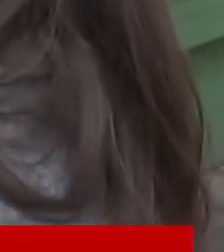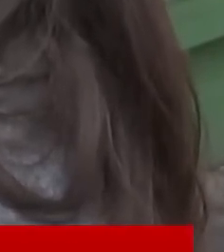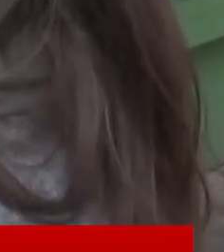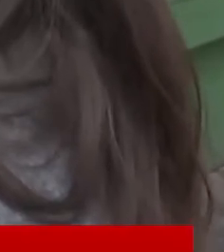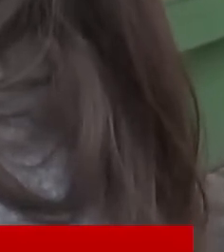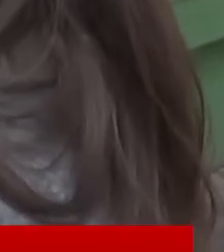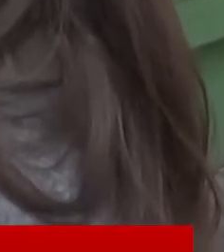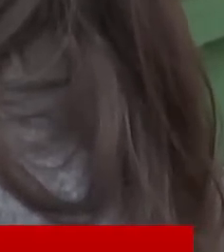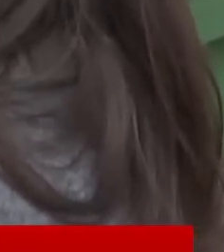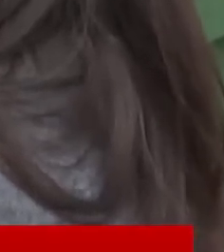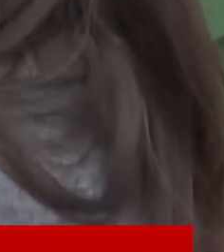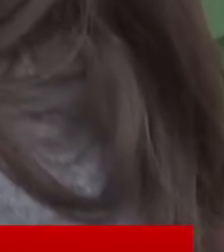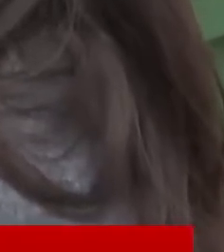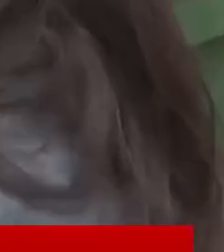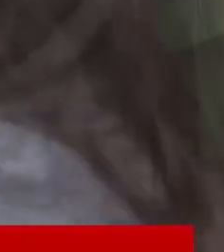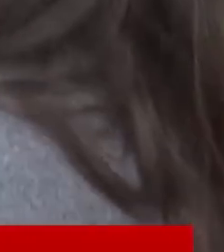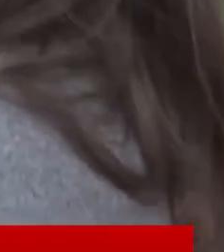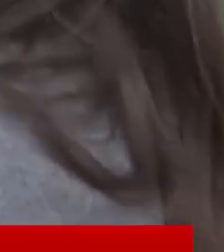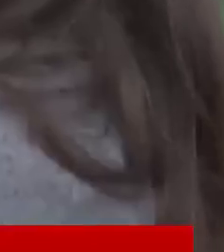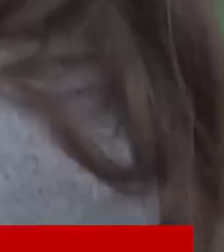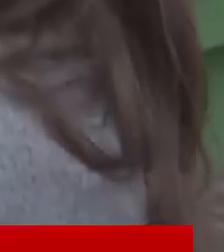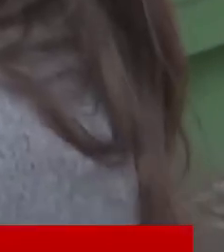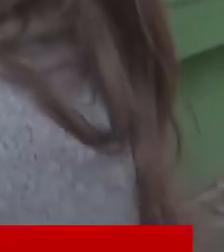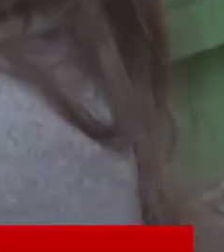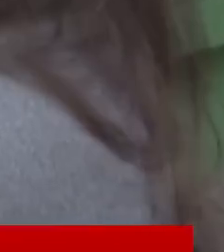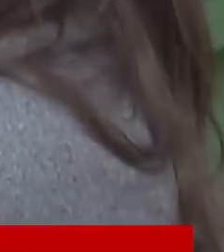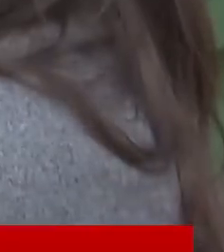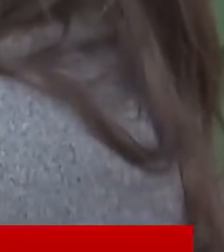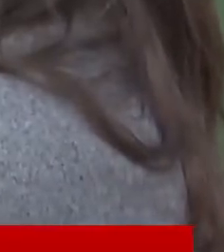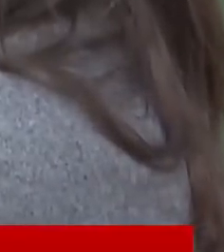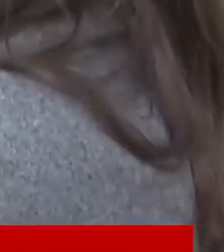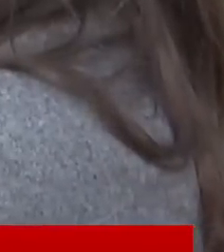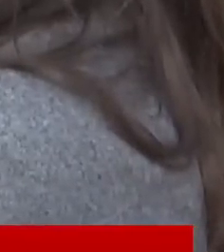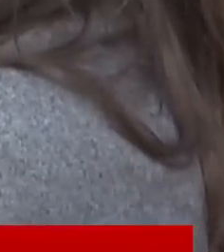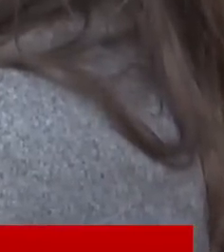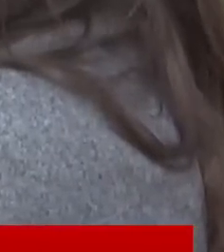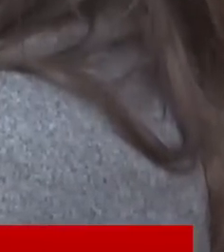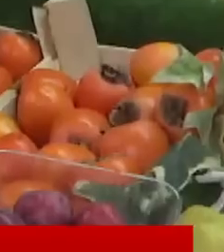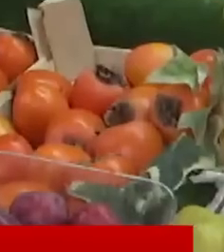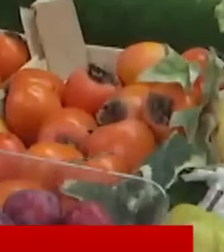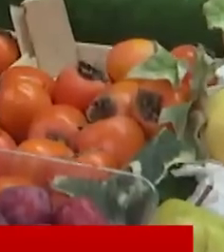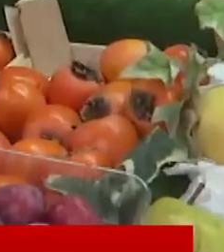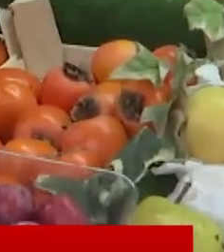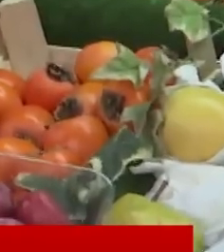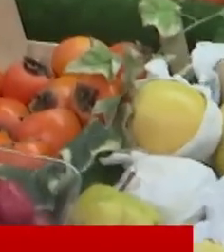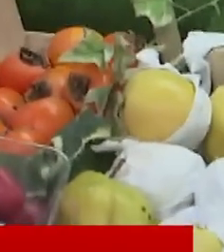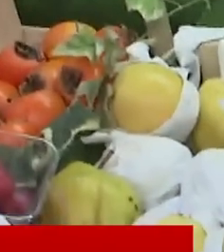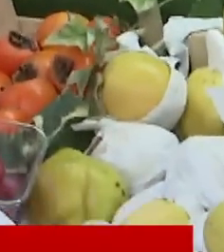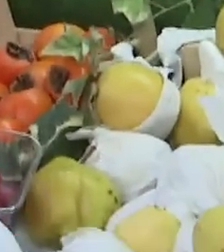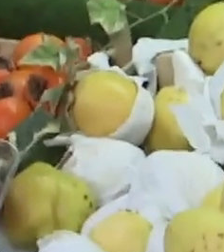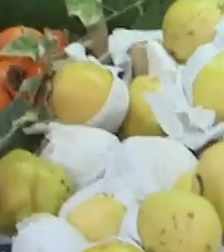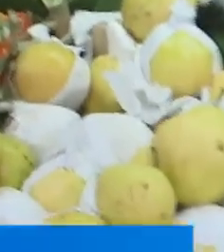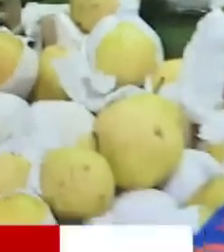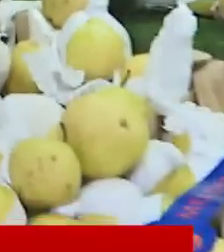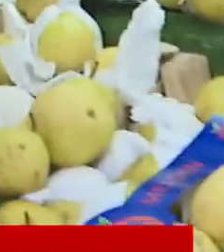şimdi Arasında dağlar kadar farklı Elma 4 lira 5 liraya alıyorduk şimdi 15 liradan aşağı alamıyorsun yılbaşı Aslında